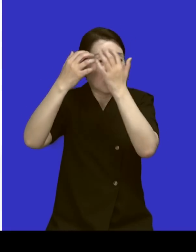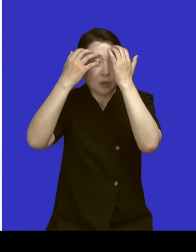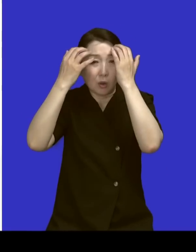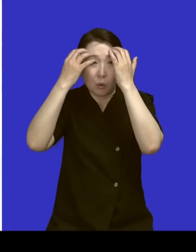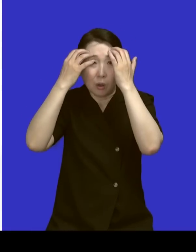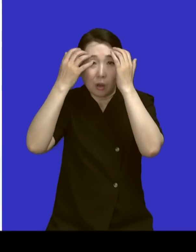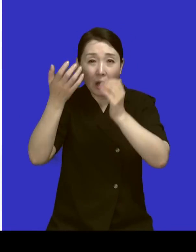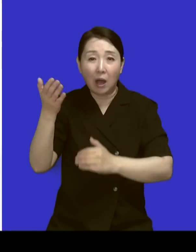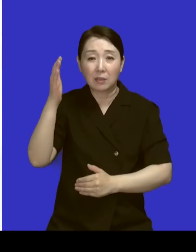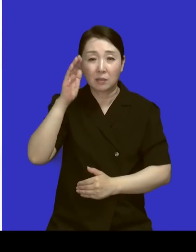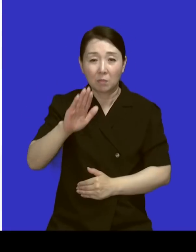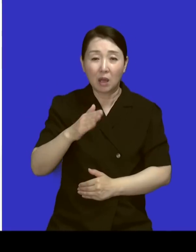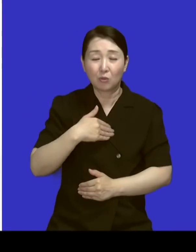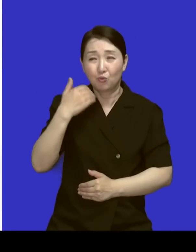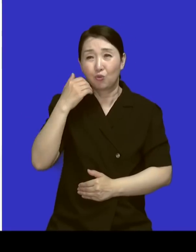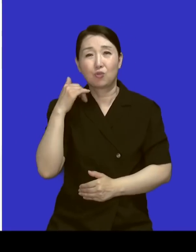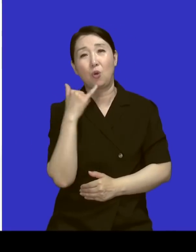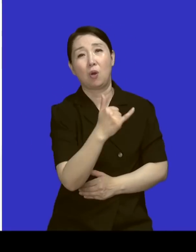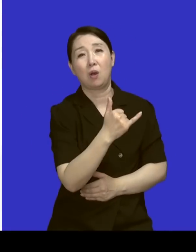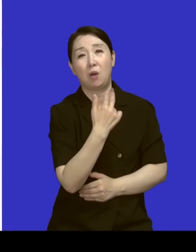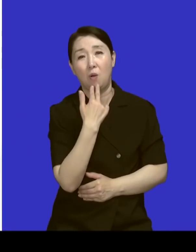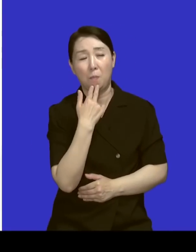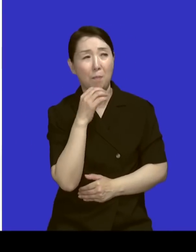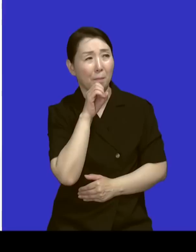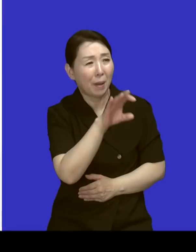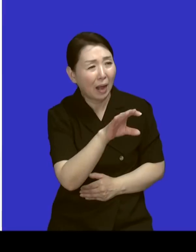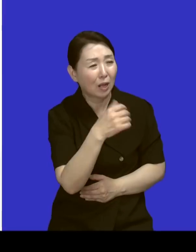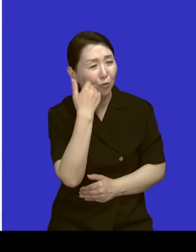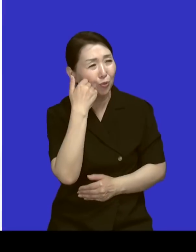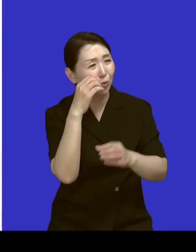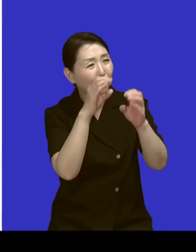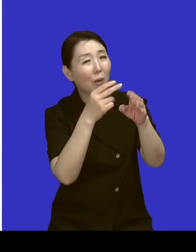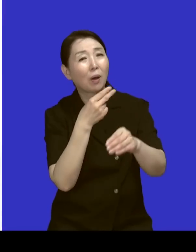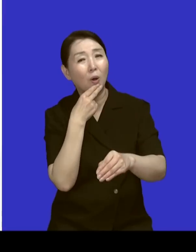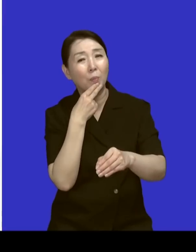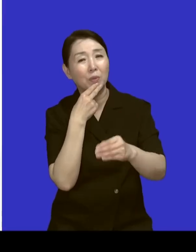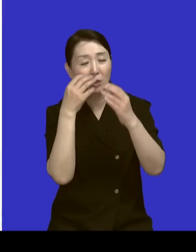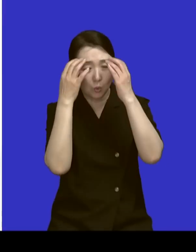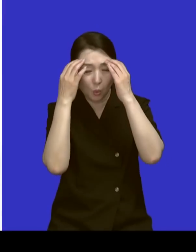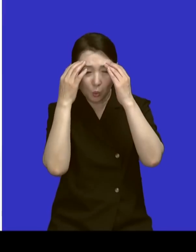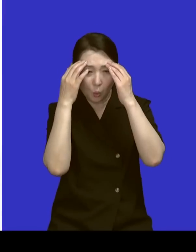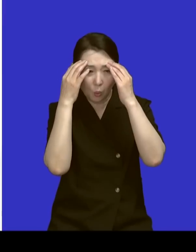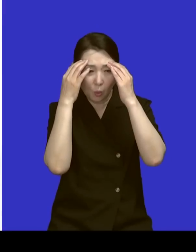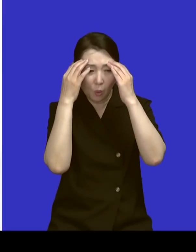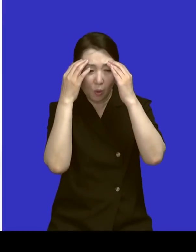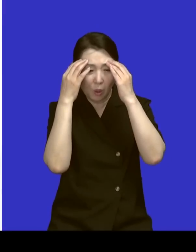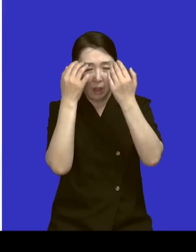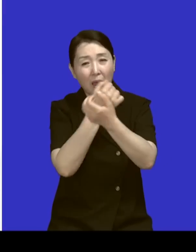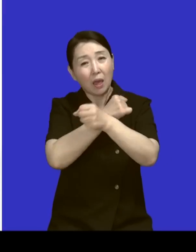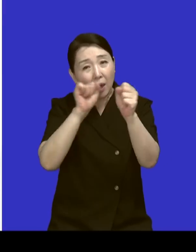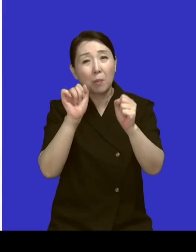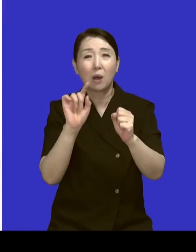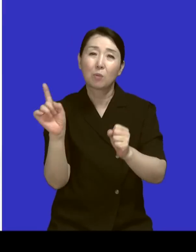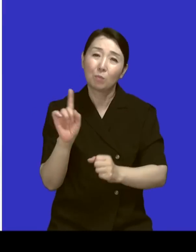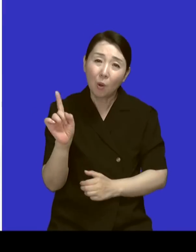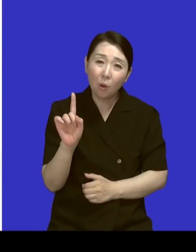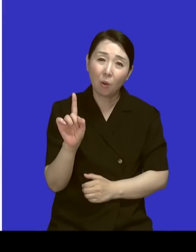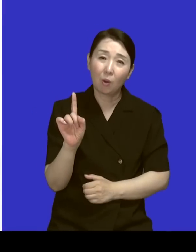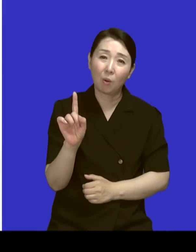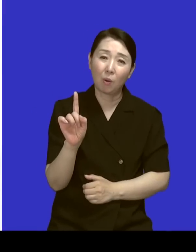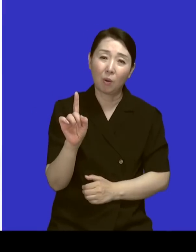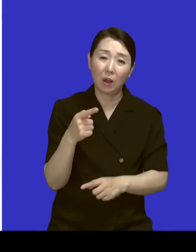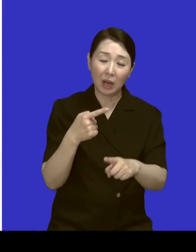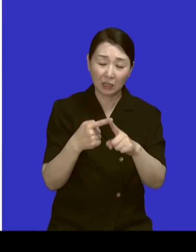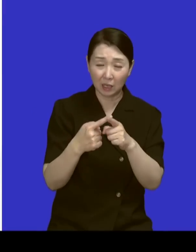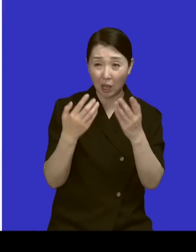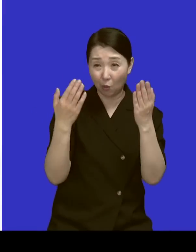때마다 저로서는 뭐 전화 걸 때도 없고 말할 사람도 없으니까 예. 어떻게 하면 이 고통에서 벗어날까 하다가 네. 이제 저희 학교가